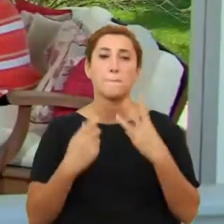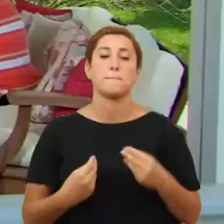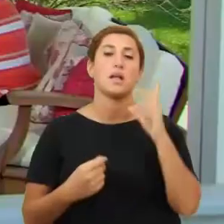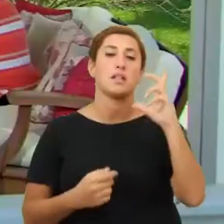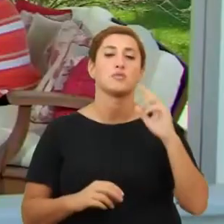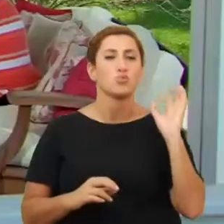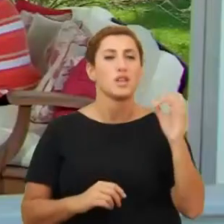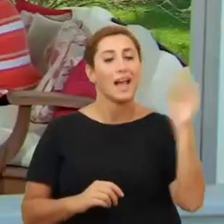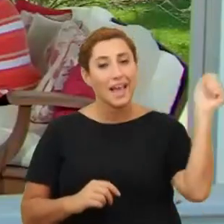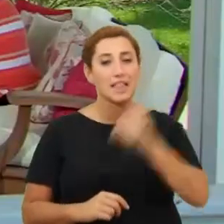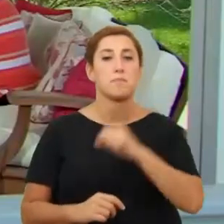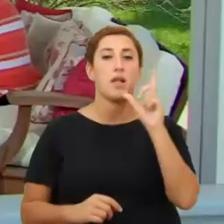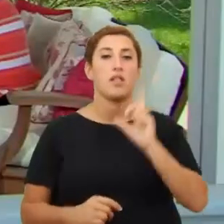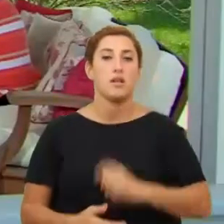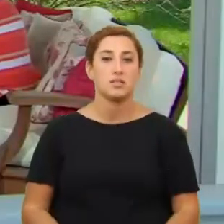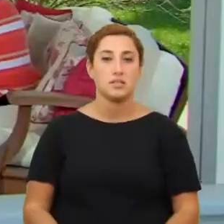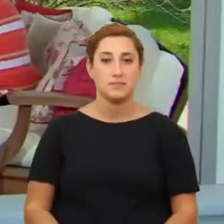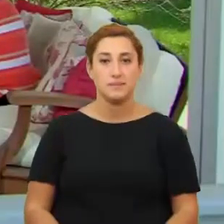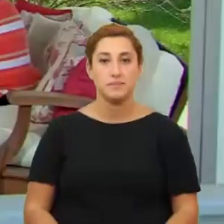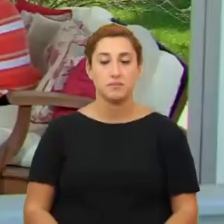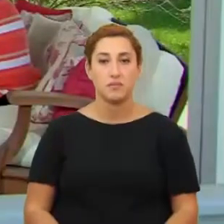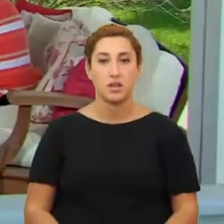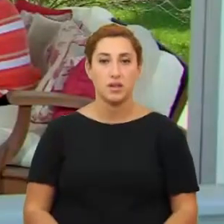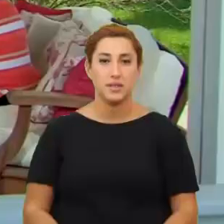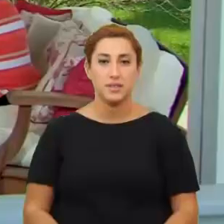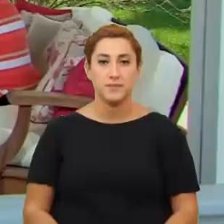abicim. Mutlaka getirmen lazım onları.